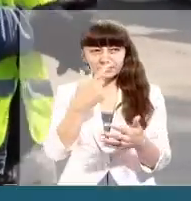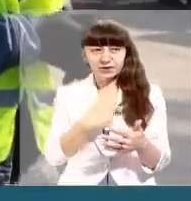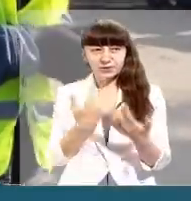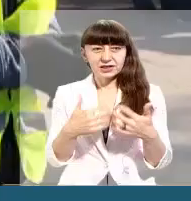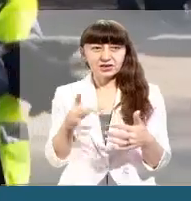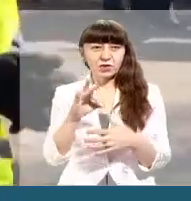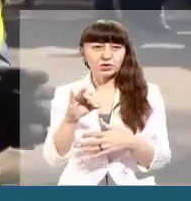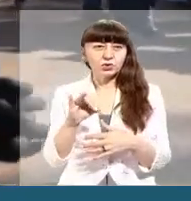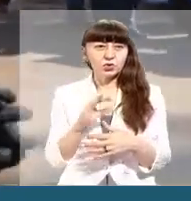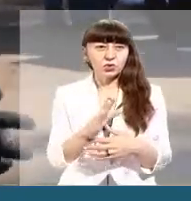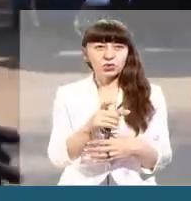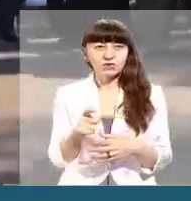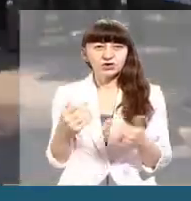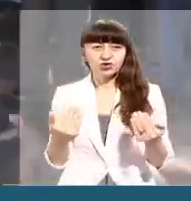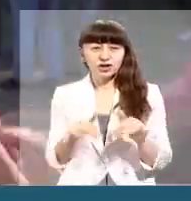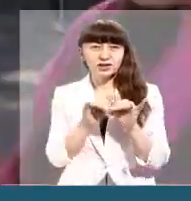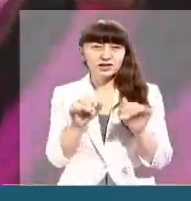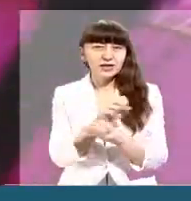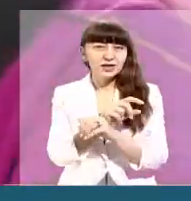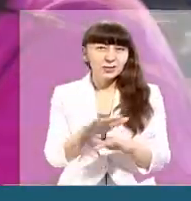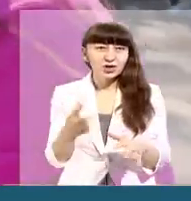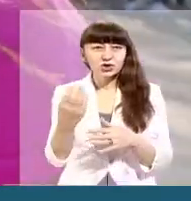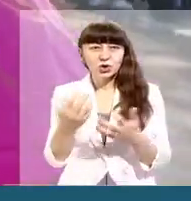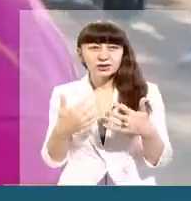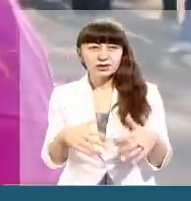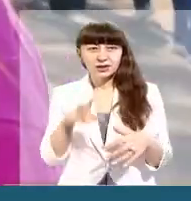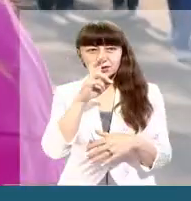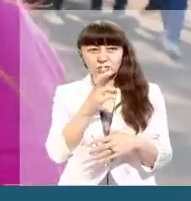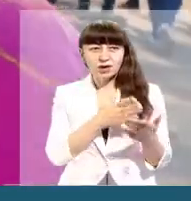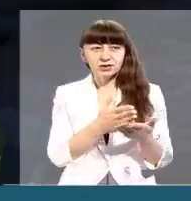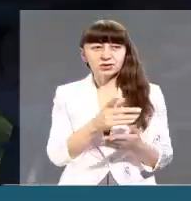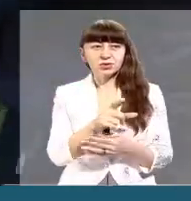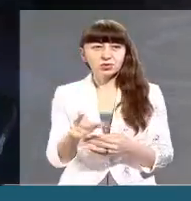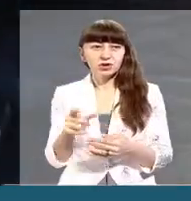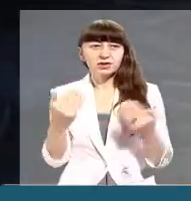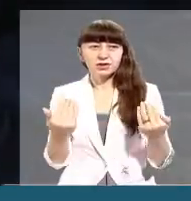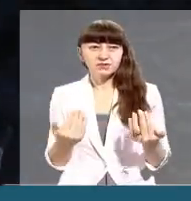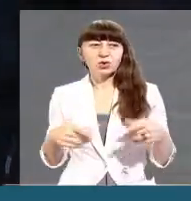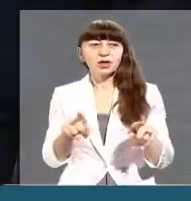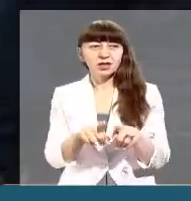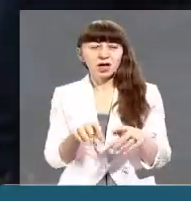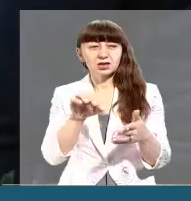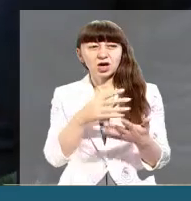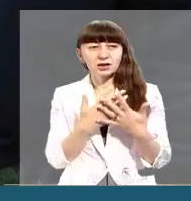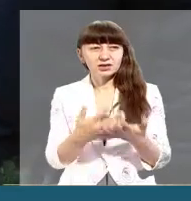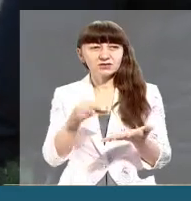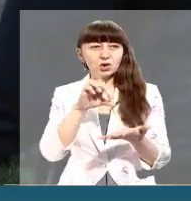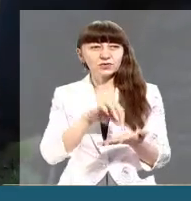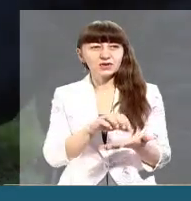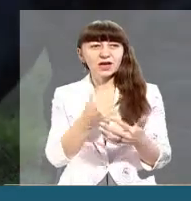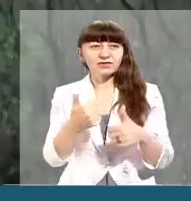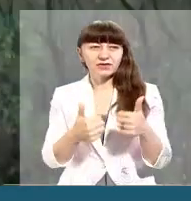среди волонтеров, теперь набирает свою популярность еще и среди государственных служащих. Сегодня они также приняли активное